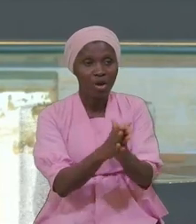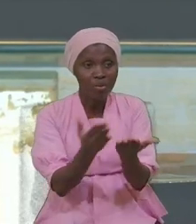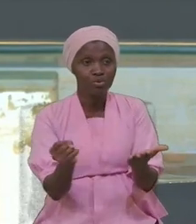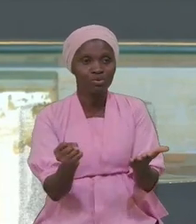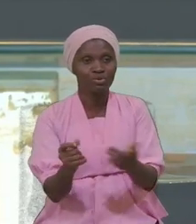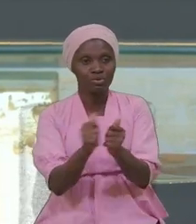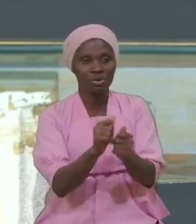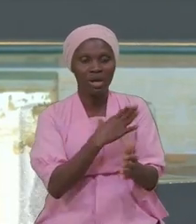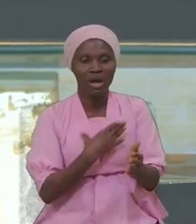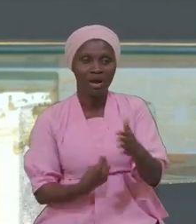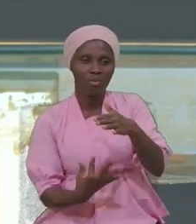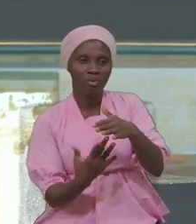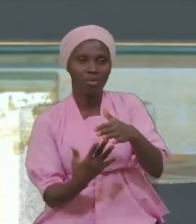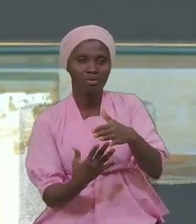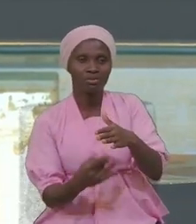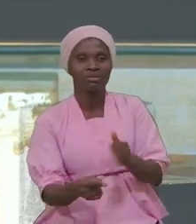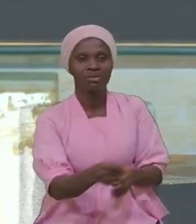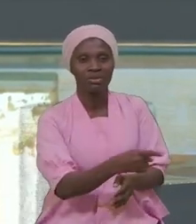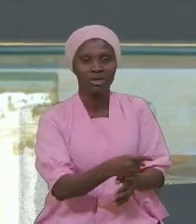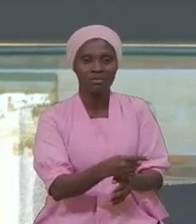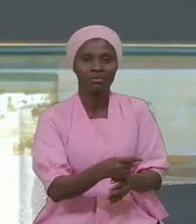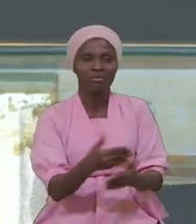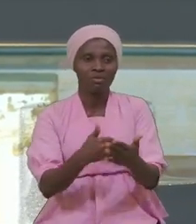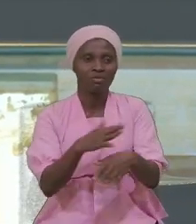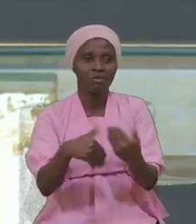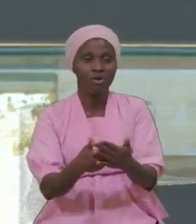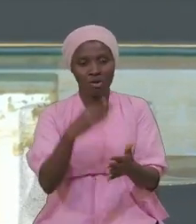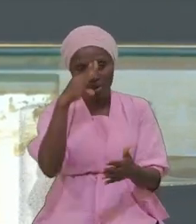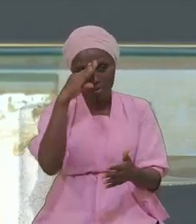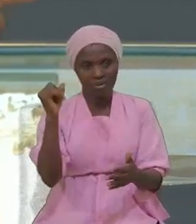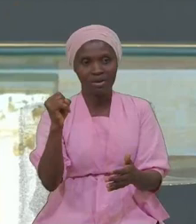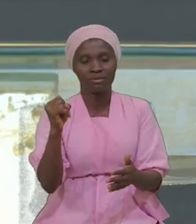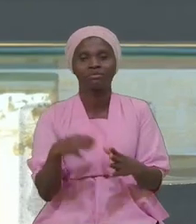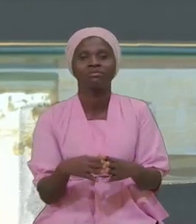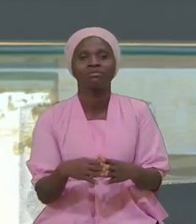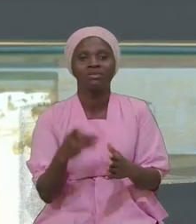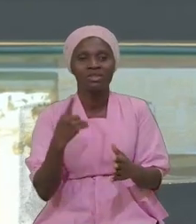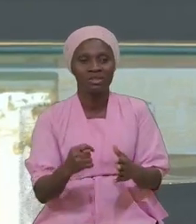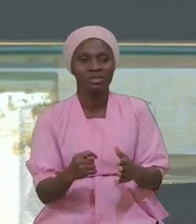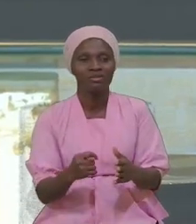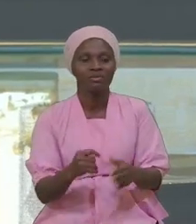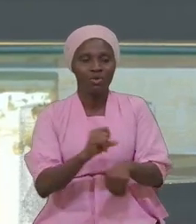qui montrent les œuvres appropriées, les œuvres qui accompagnent leur foi.